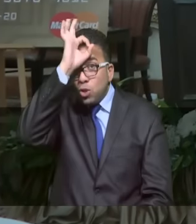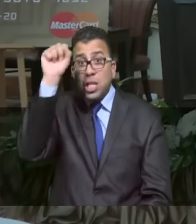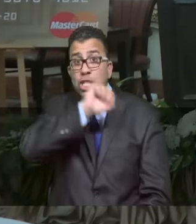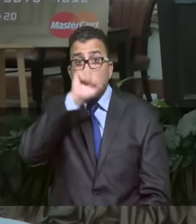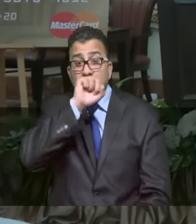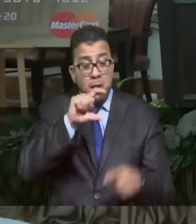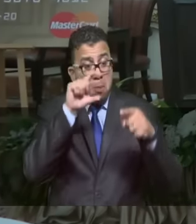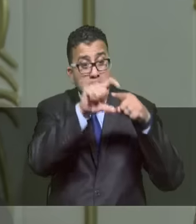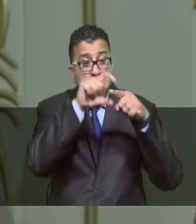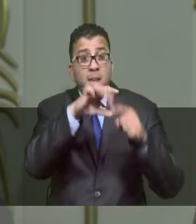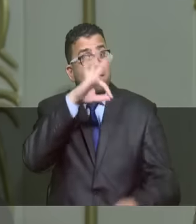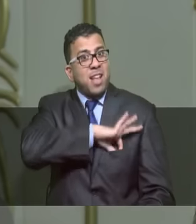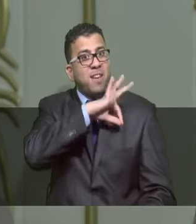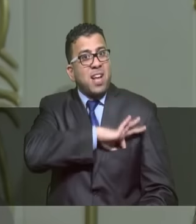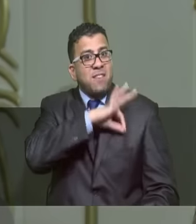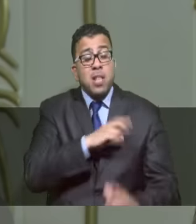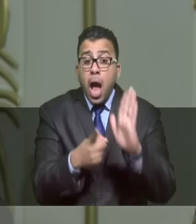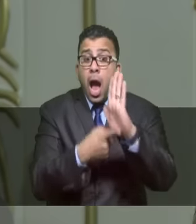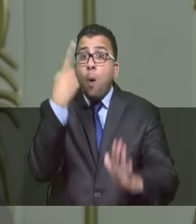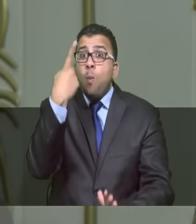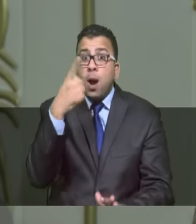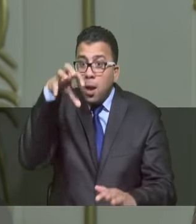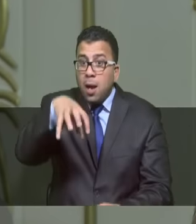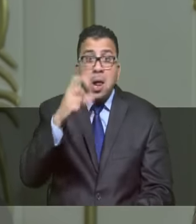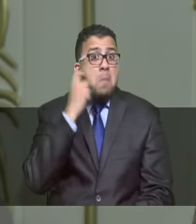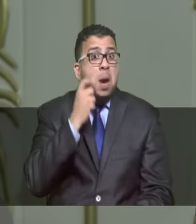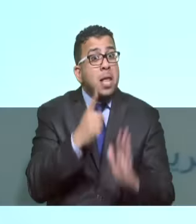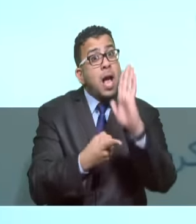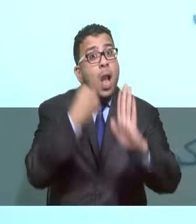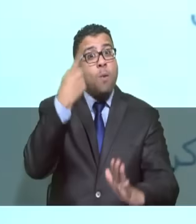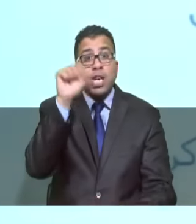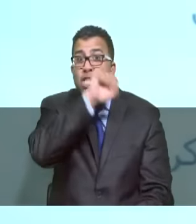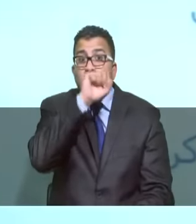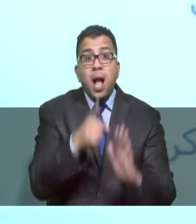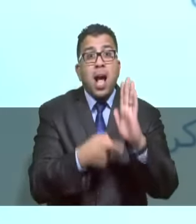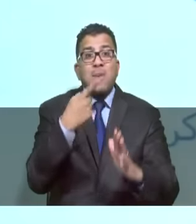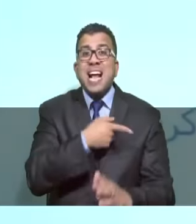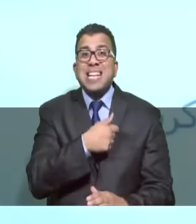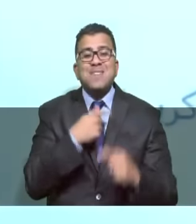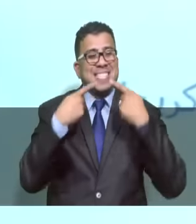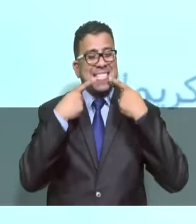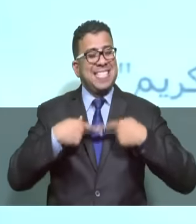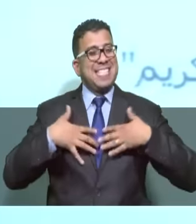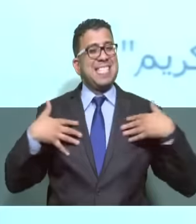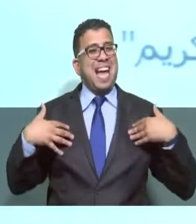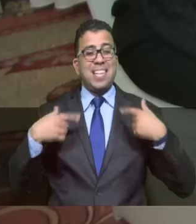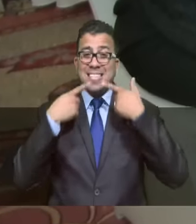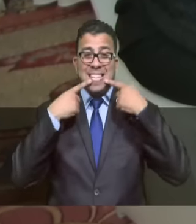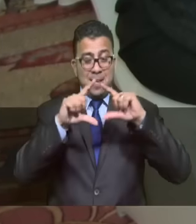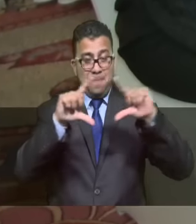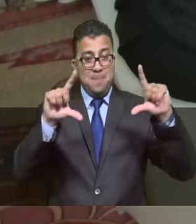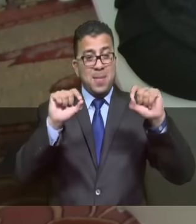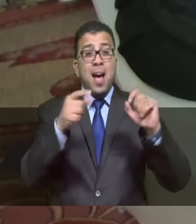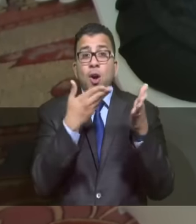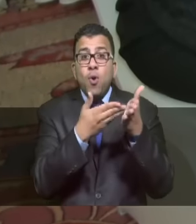من مزايا هذه البطاقة الأولى من نوعها في المنطقة، وبذلك يكون اسم السعادة الذي أطلق على هذه